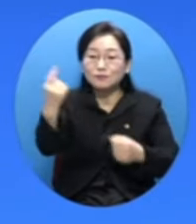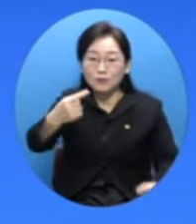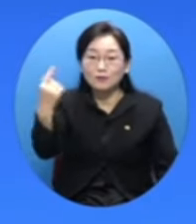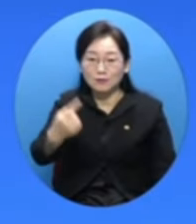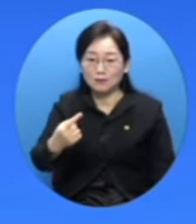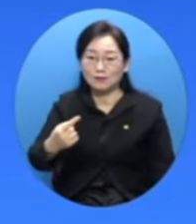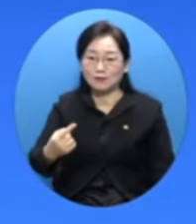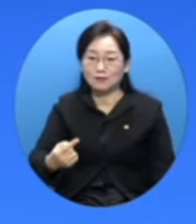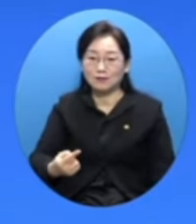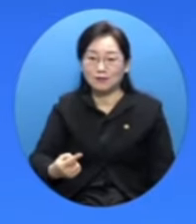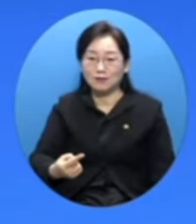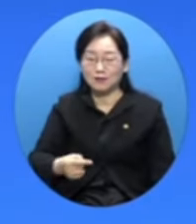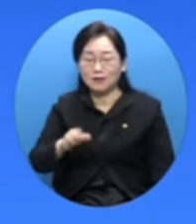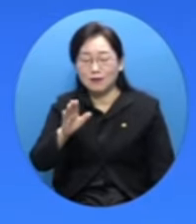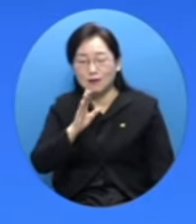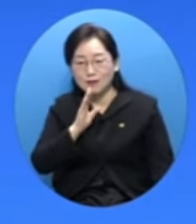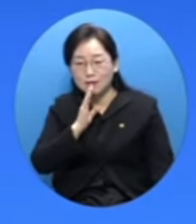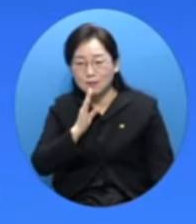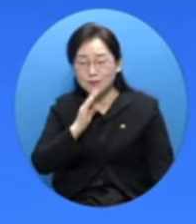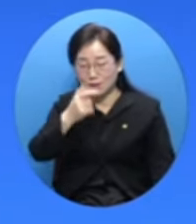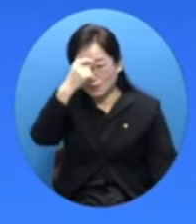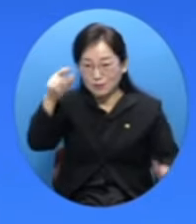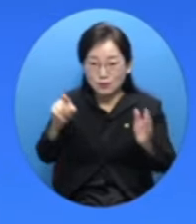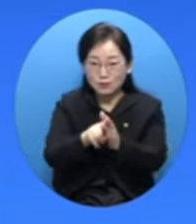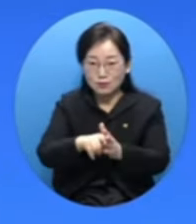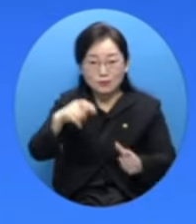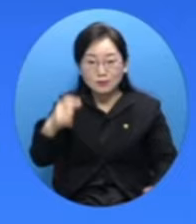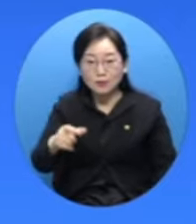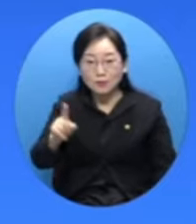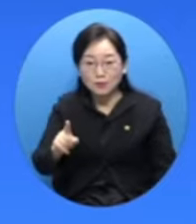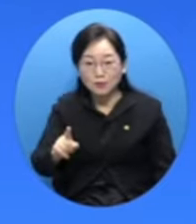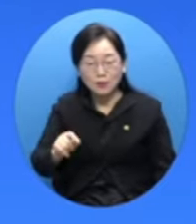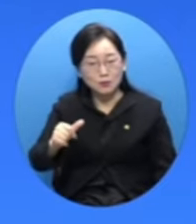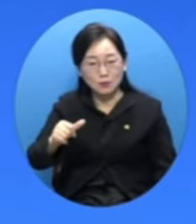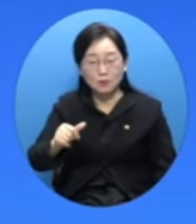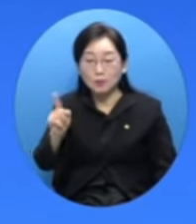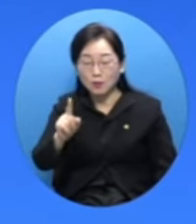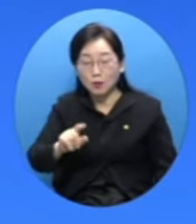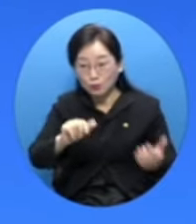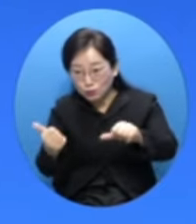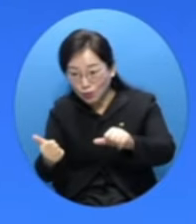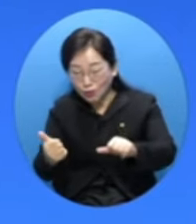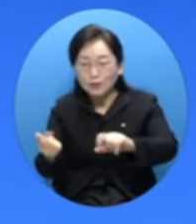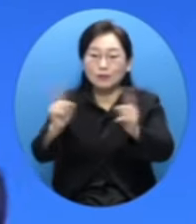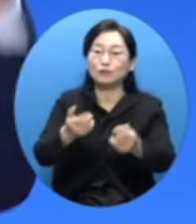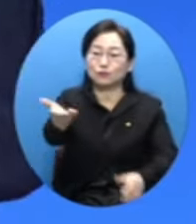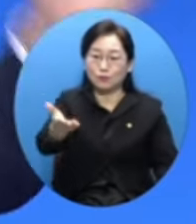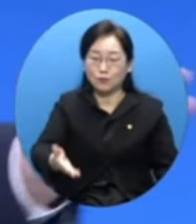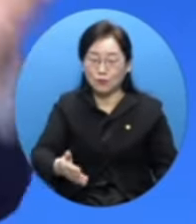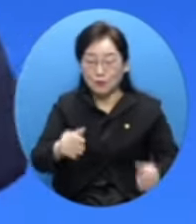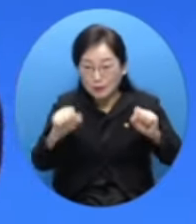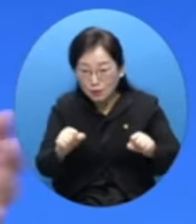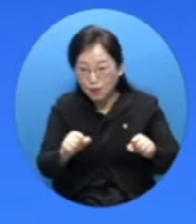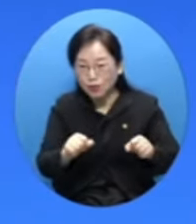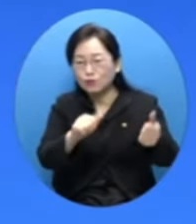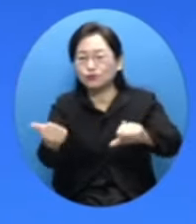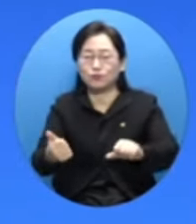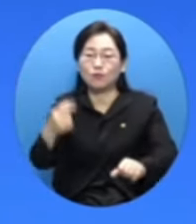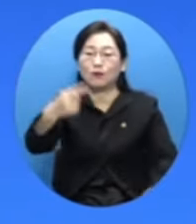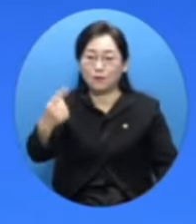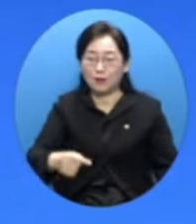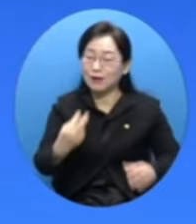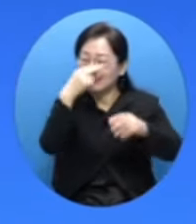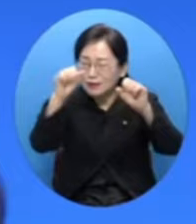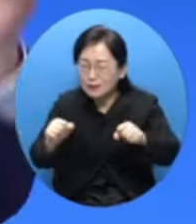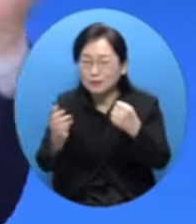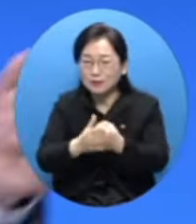것입니다. 실욕도 기독교 신앙은 역설적인 신앙입니다. 죽으면 살고 살면 죽는 것입니다. 살아있기 때문에 문제가 많고 살아있기